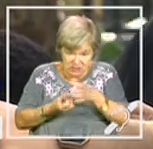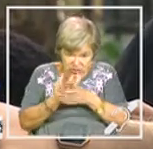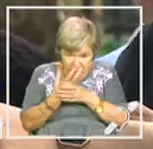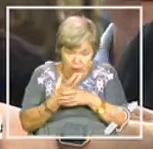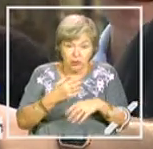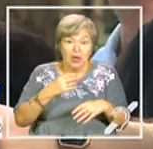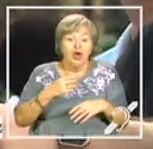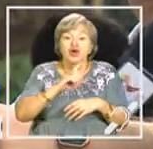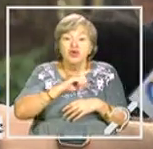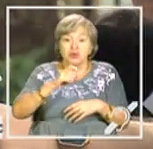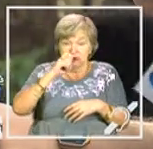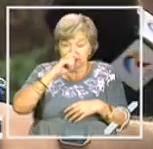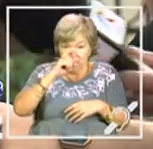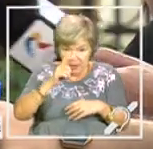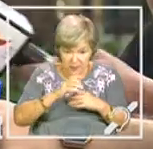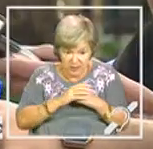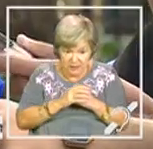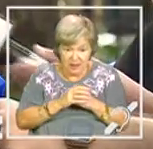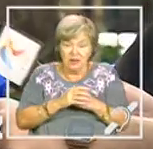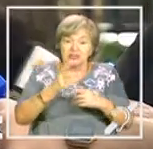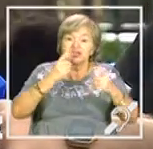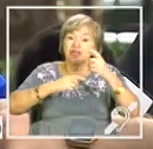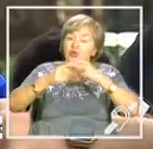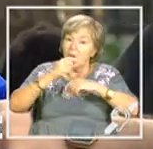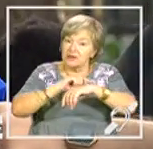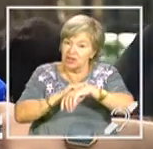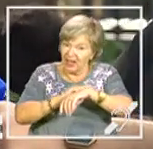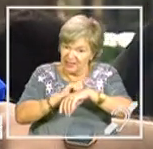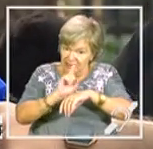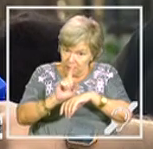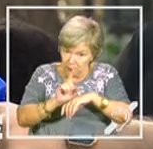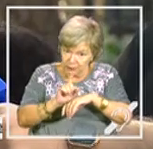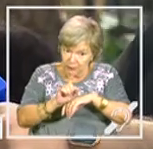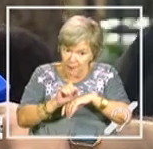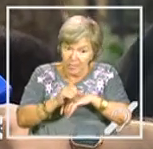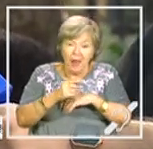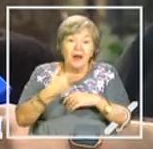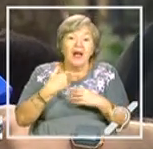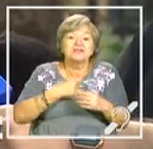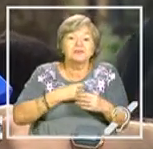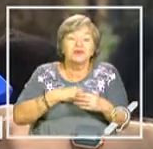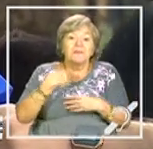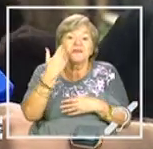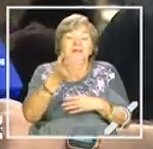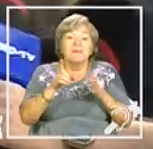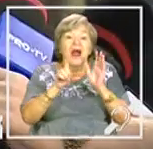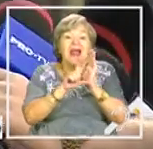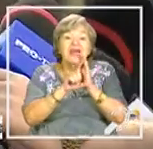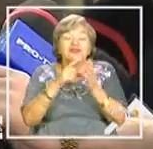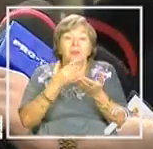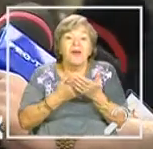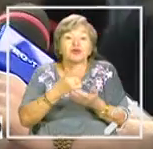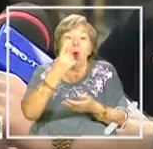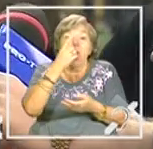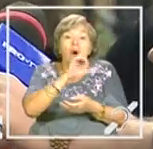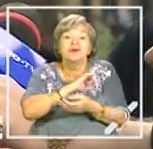este nepermis și o întoarcere în timp ca să mai dăm legi pentru o singură persoană. Ați promis